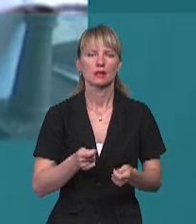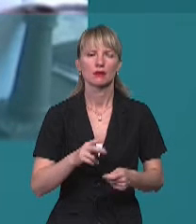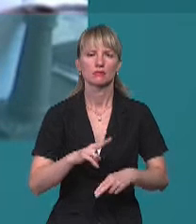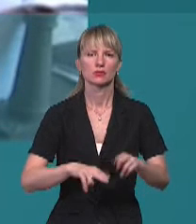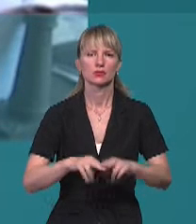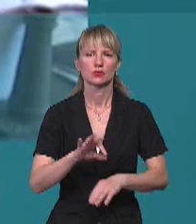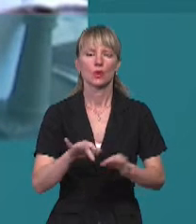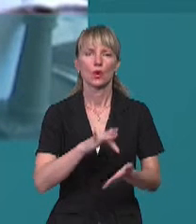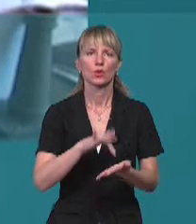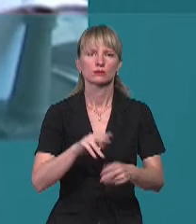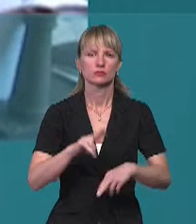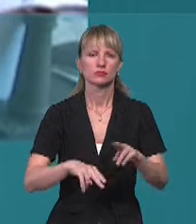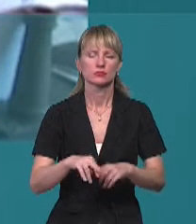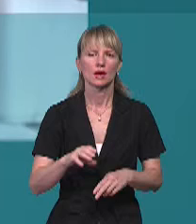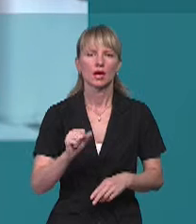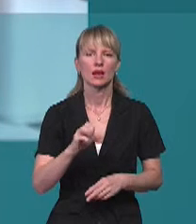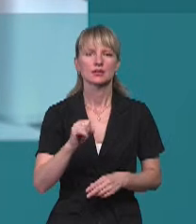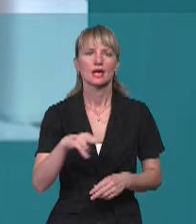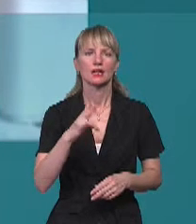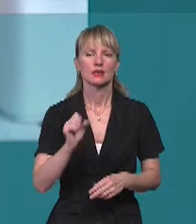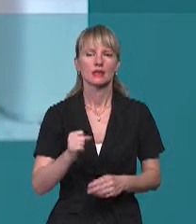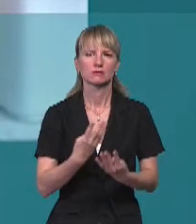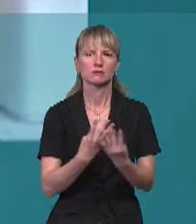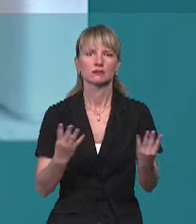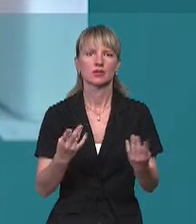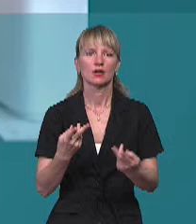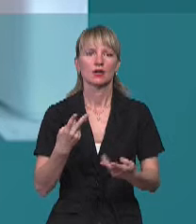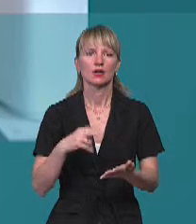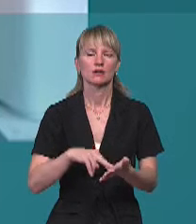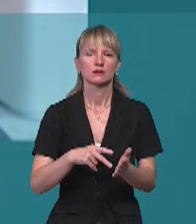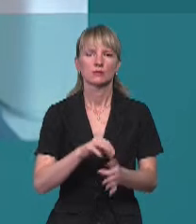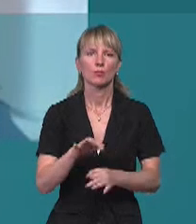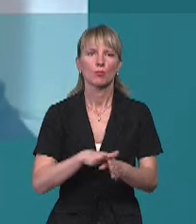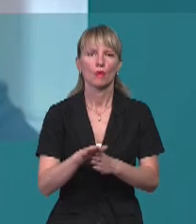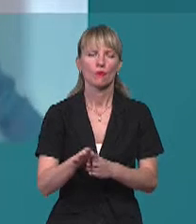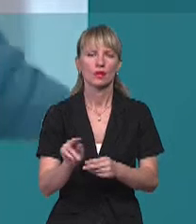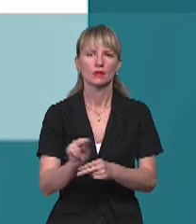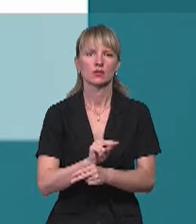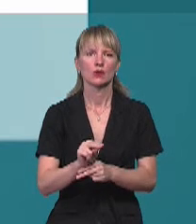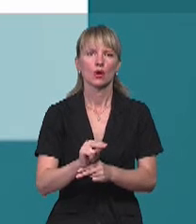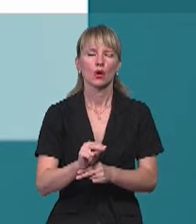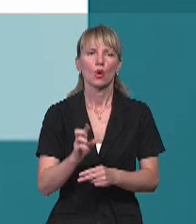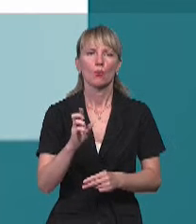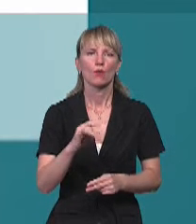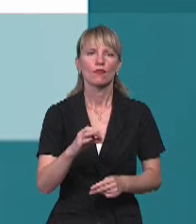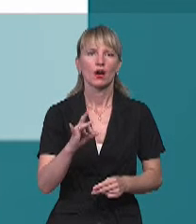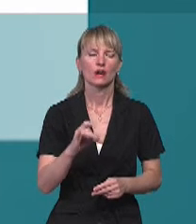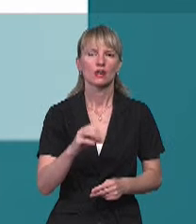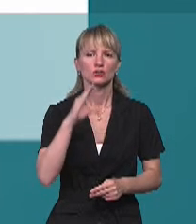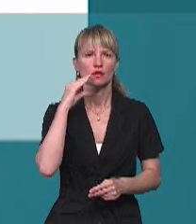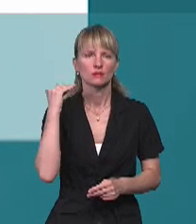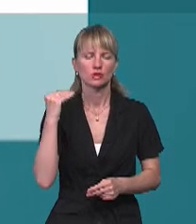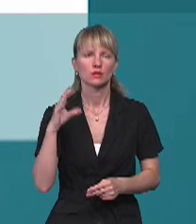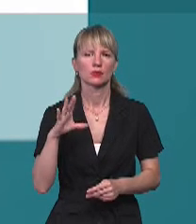та містобудування Артура Савіна, встановлення парканів є складовою проекту повної реконструкції бульвара Шевченка. Основною метою було